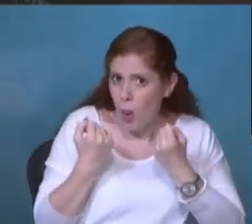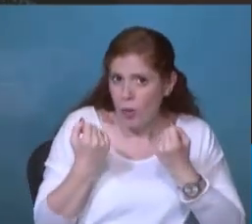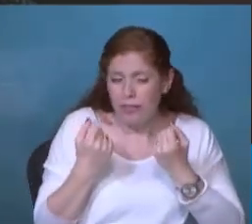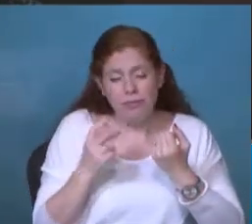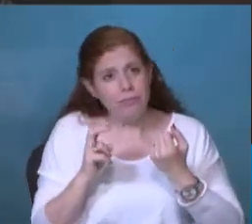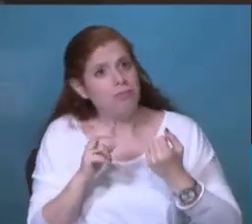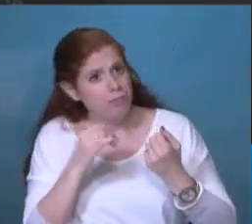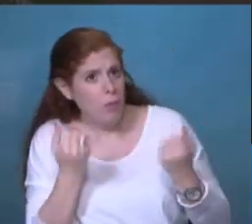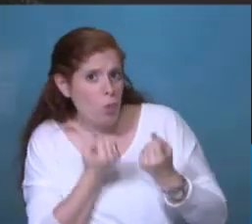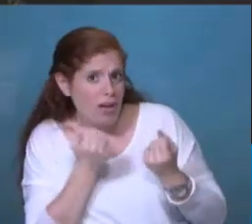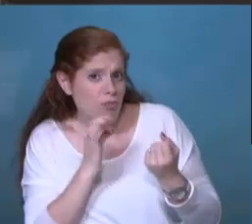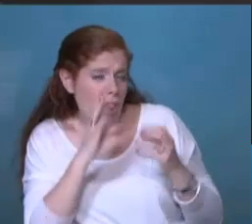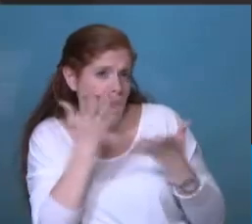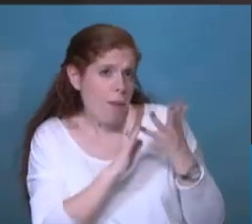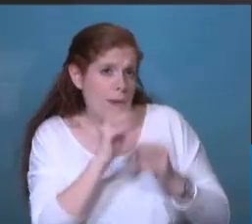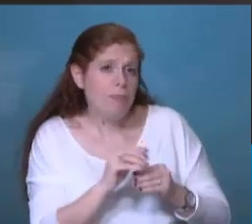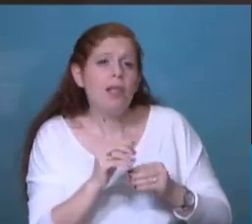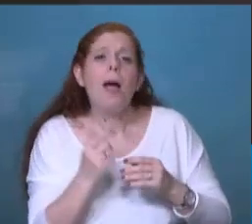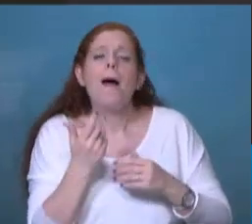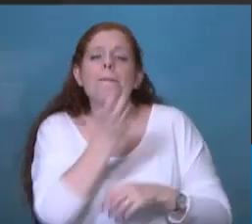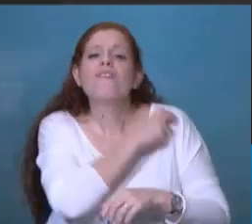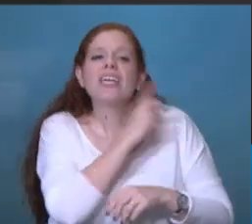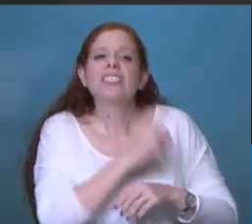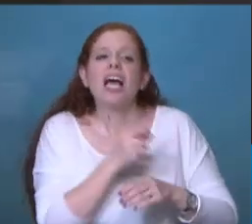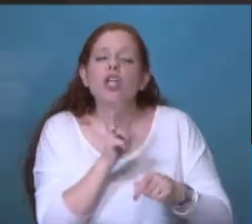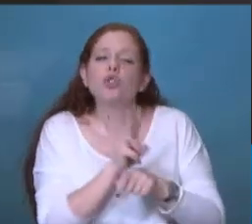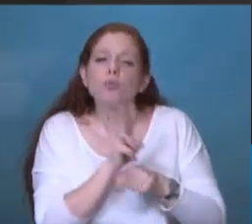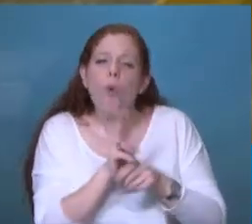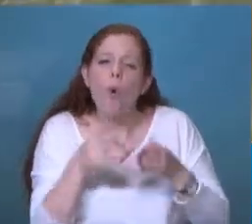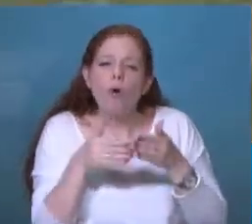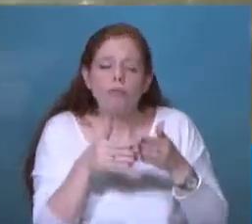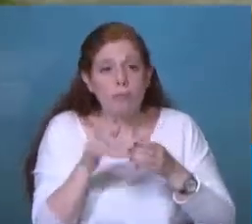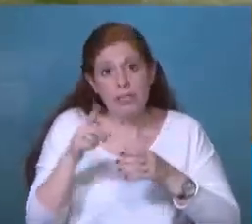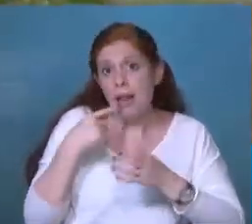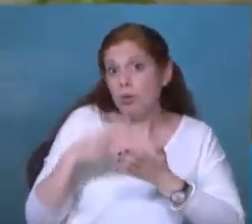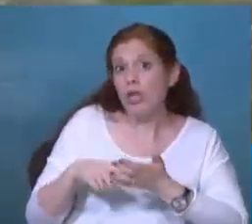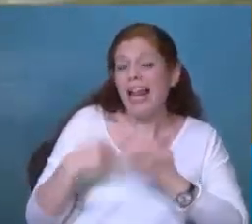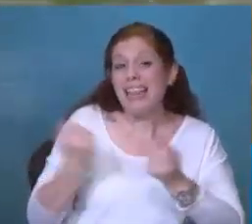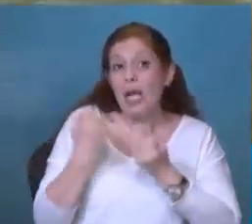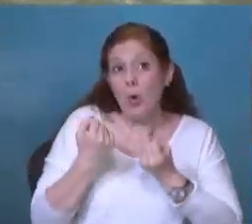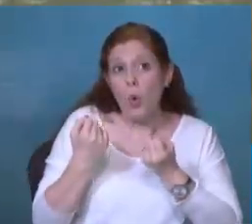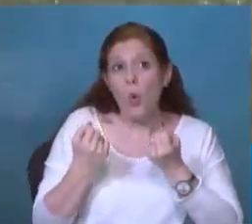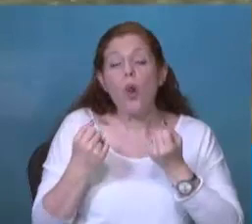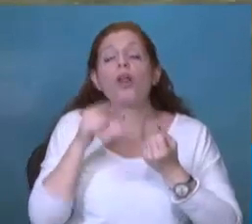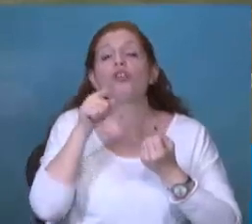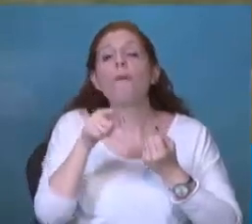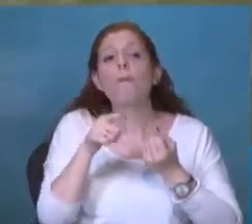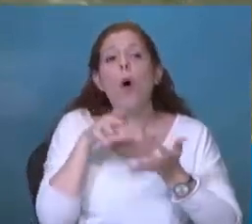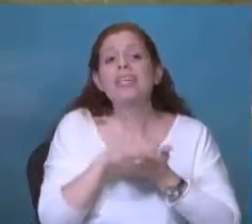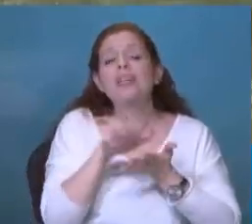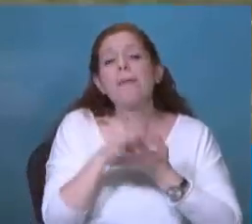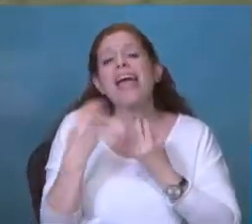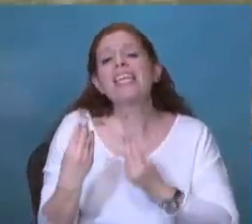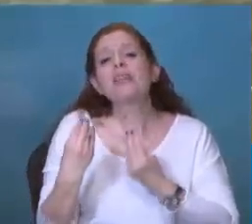שצריך לעשות, מפקד סירה חייב להיות עגל, לשמור זווית. זה למשל תרגול באיתור מקום על הגדה, שבו הזרימה איטית